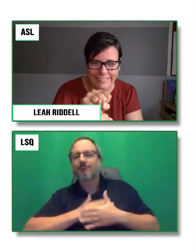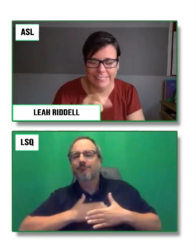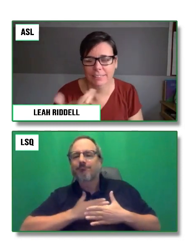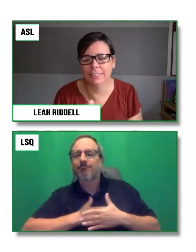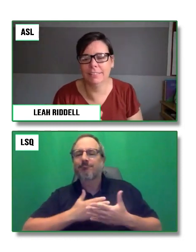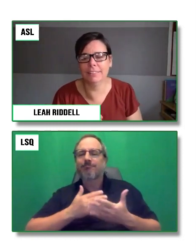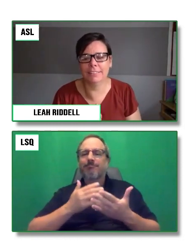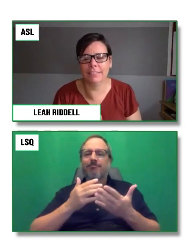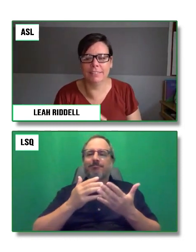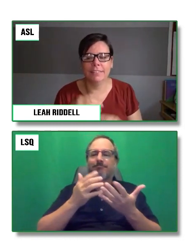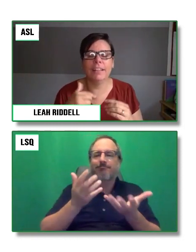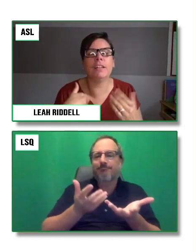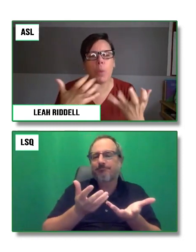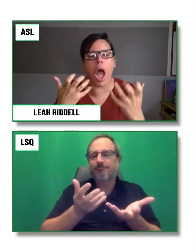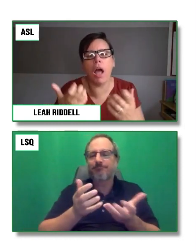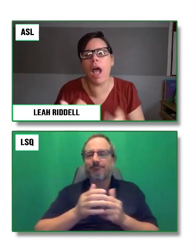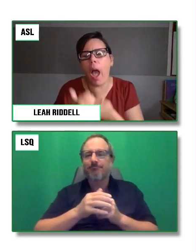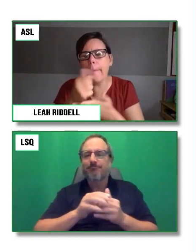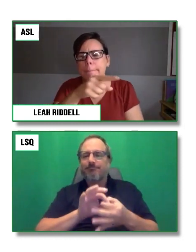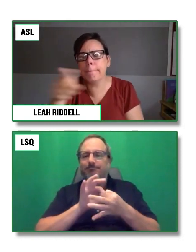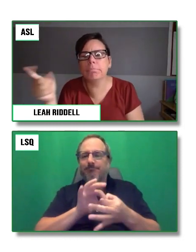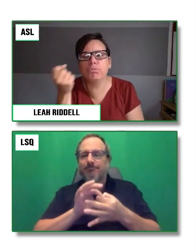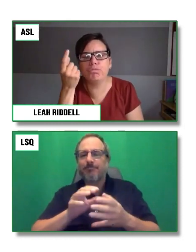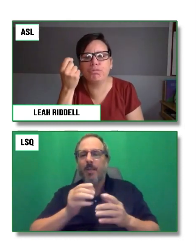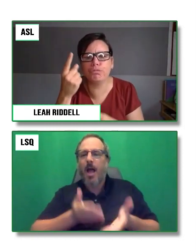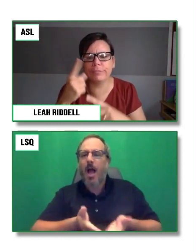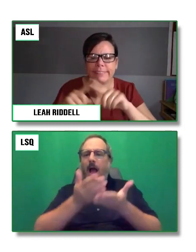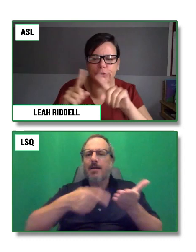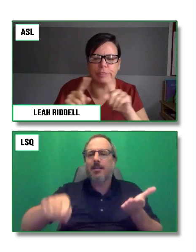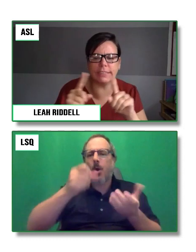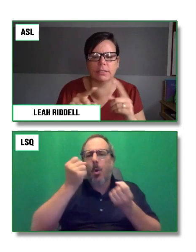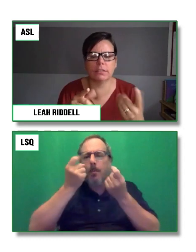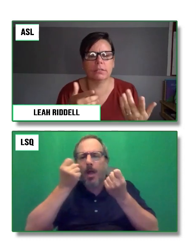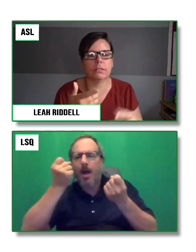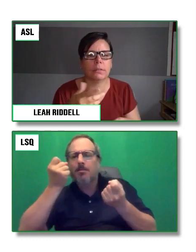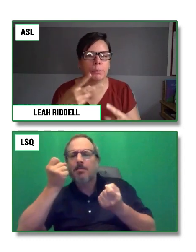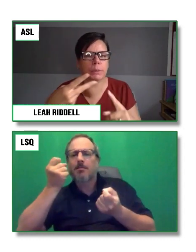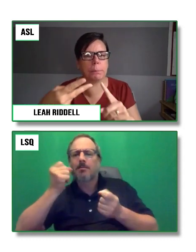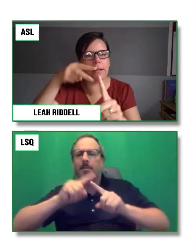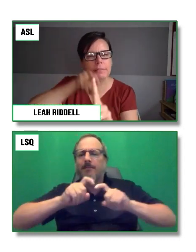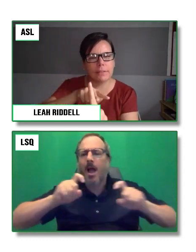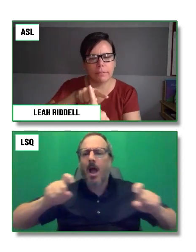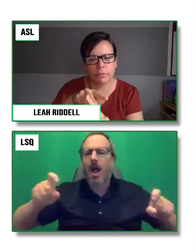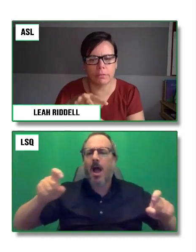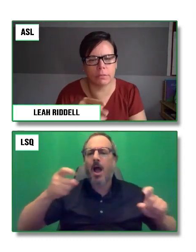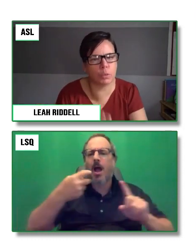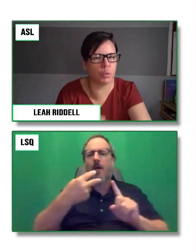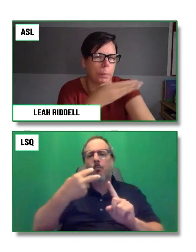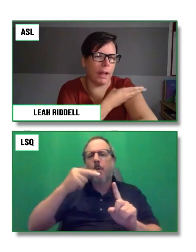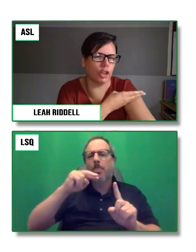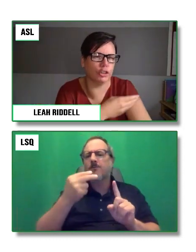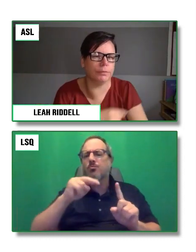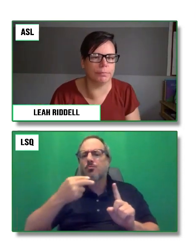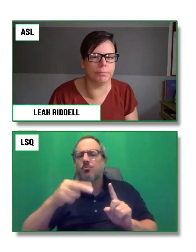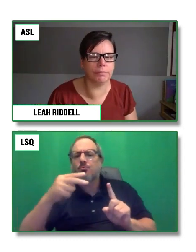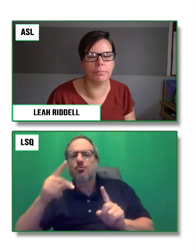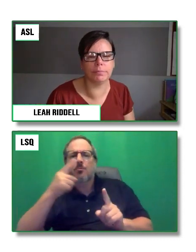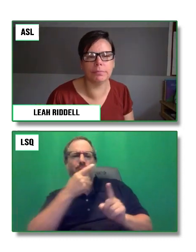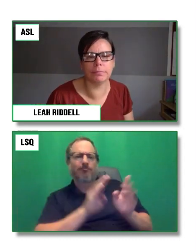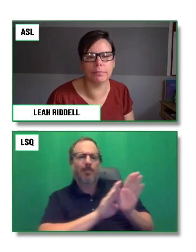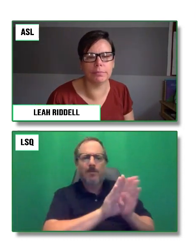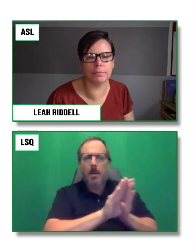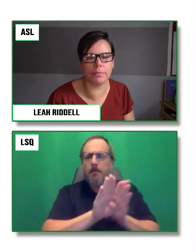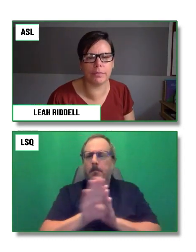Mes méthodes sont amusantes et faciles d'accès, ne vous inquiétez pas, je ne mords pas. Je veux que tout le monde